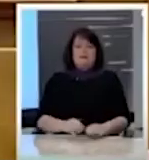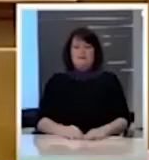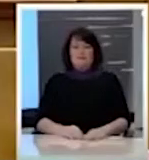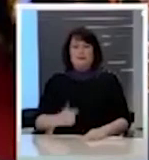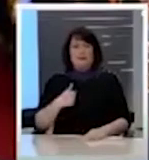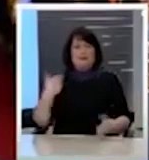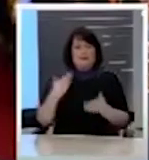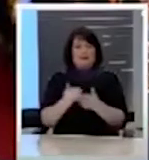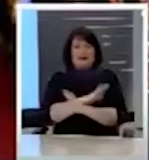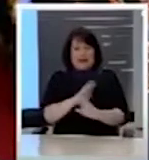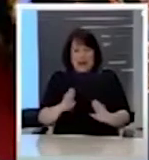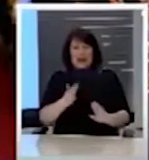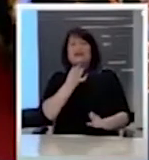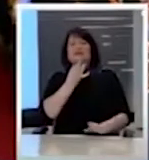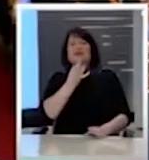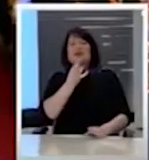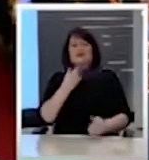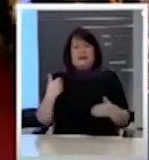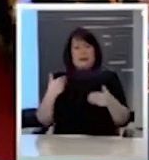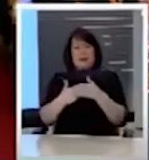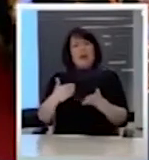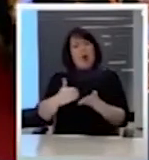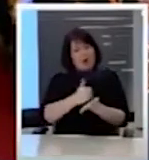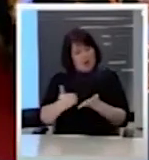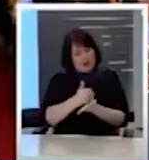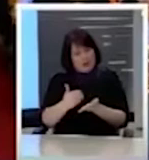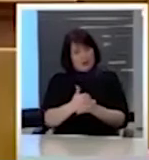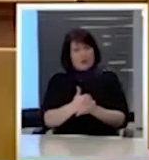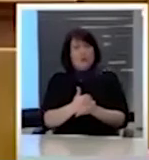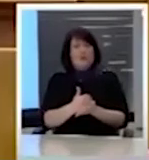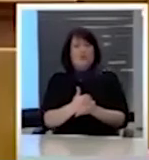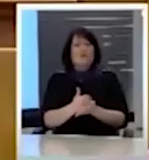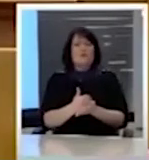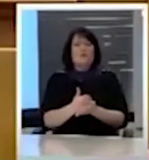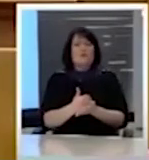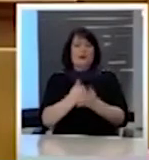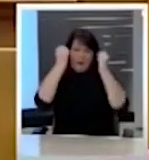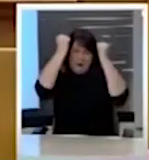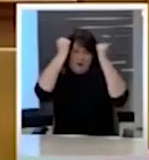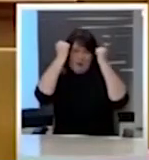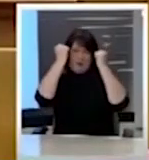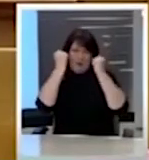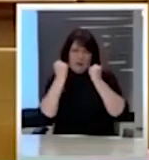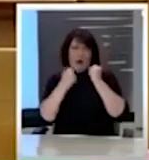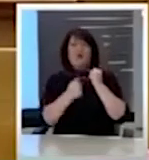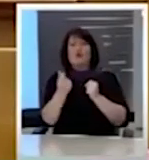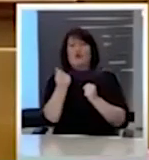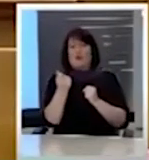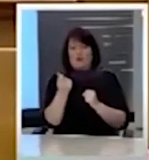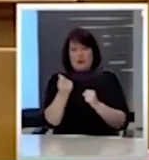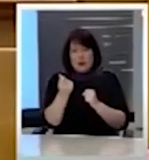αφήνουμε πίσω μας μια περίοδο σκληρή, άδικη και πολλαπλώς επιζήμια, όχι μόνο οικονομικά,